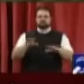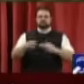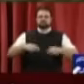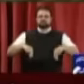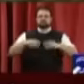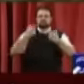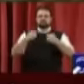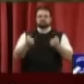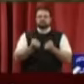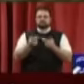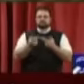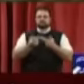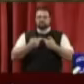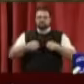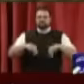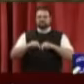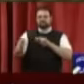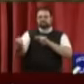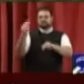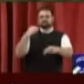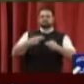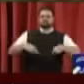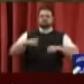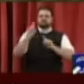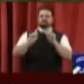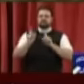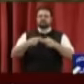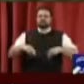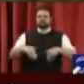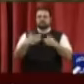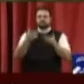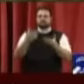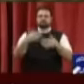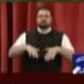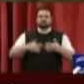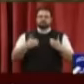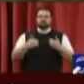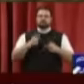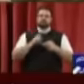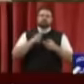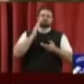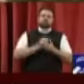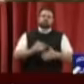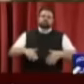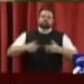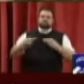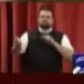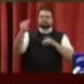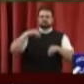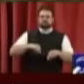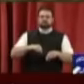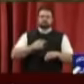Deci dacă eu am creat o stare de bine, o bucurie cuiva, sigur că bucuria e să întoarce la mine. Nu de la omul ăla, din alte părți.